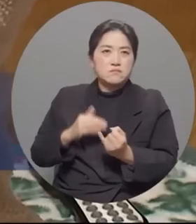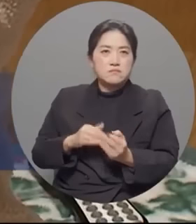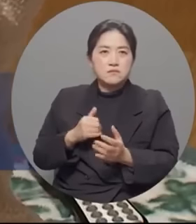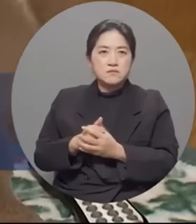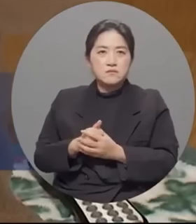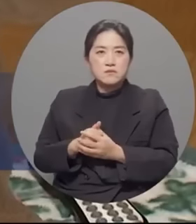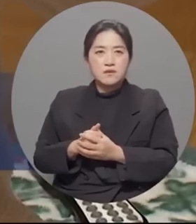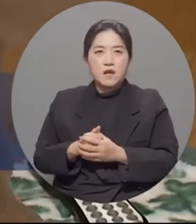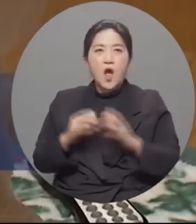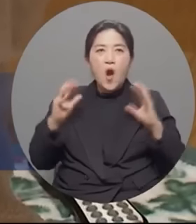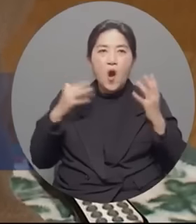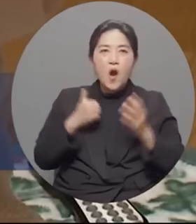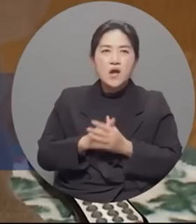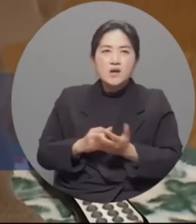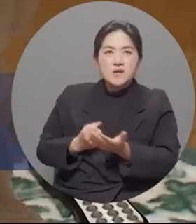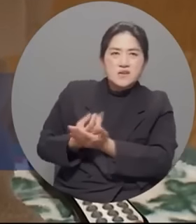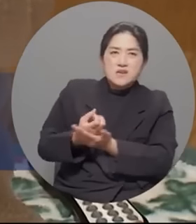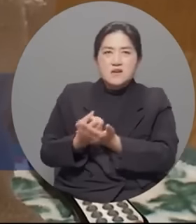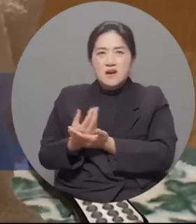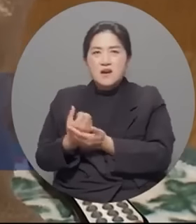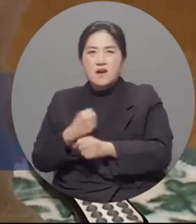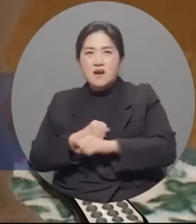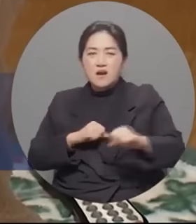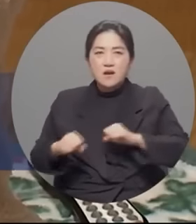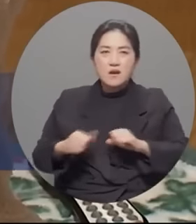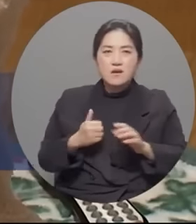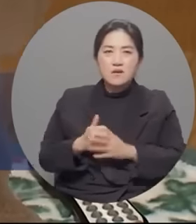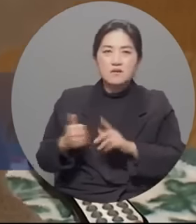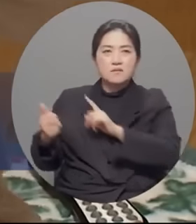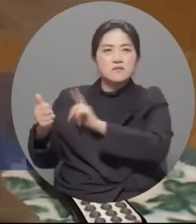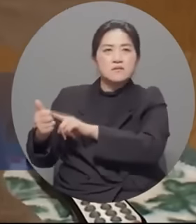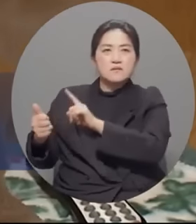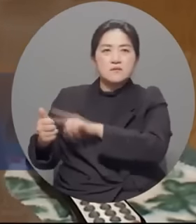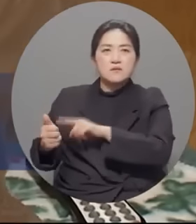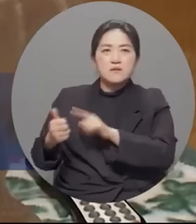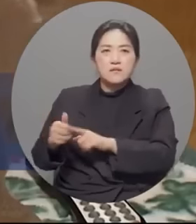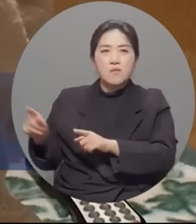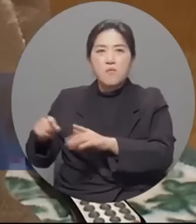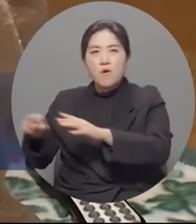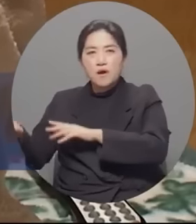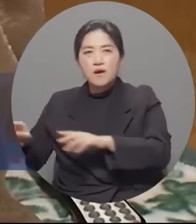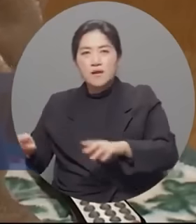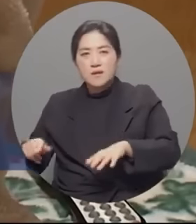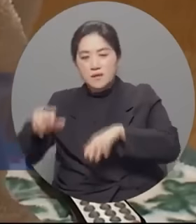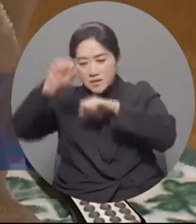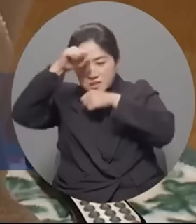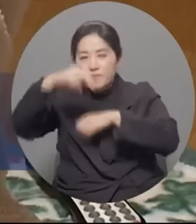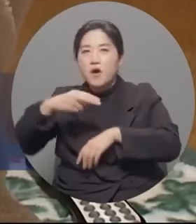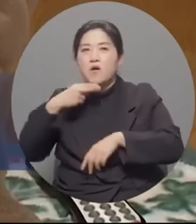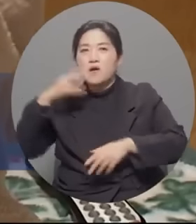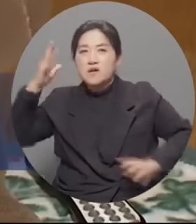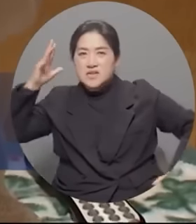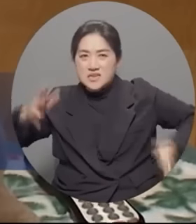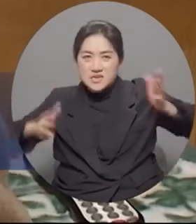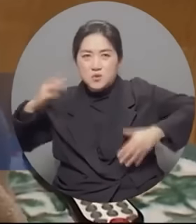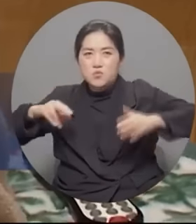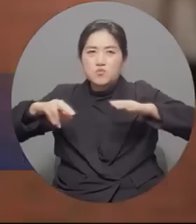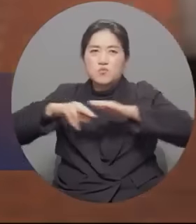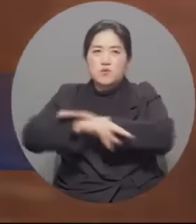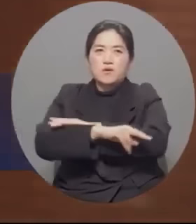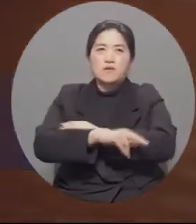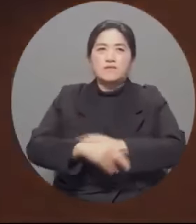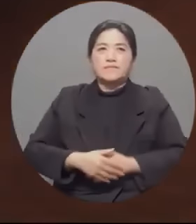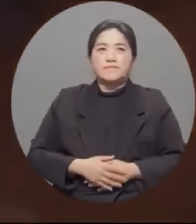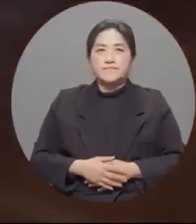꼬리니까 발부동 치고 나오려고 해갔는데 야가 뭐 하는 사이에 맨발로 우리 집까지